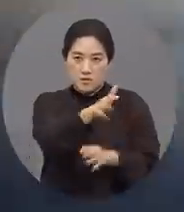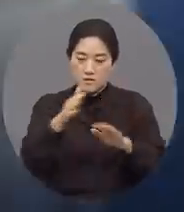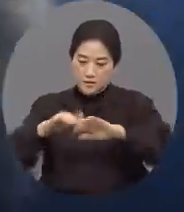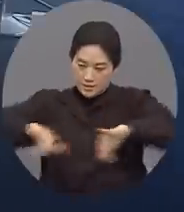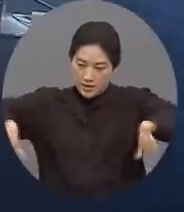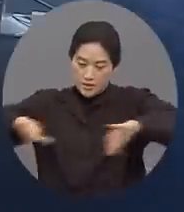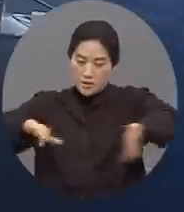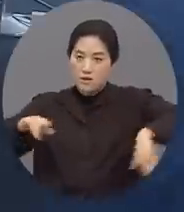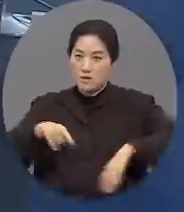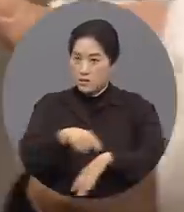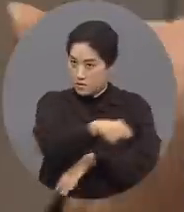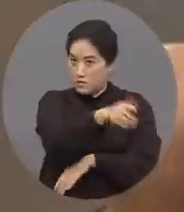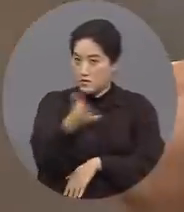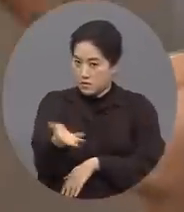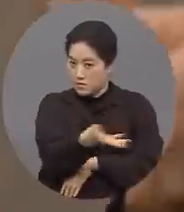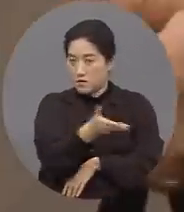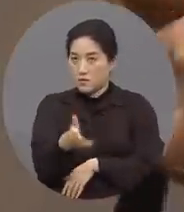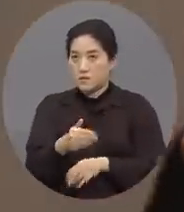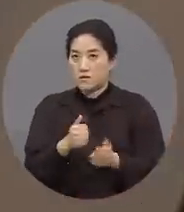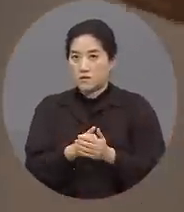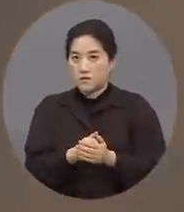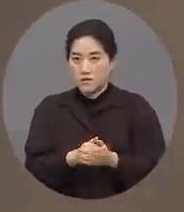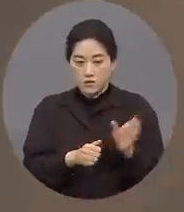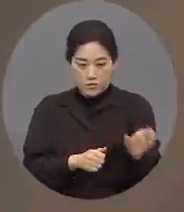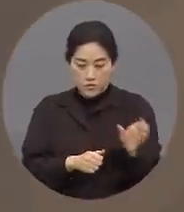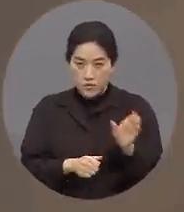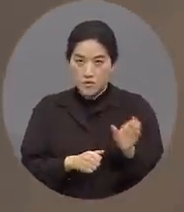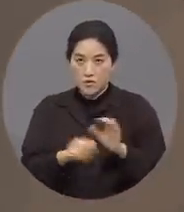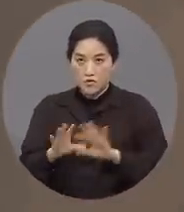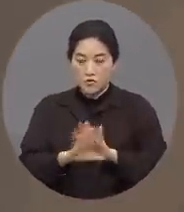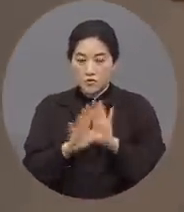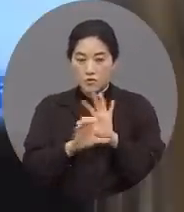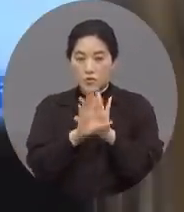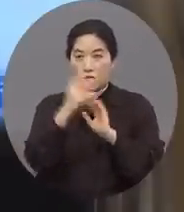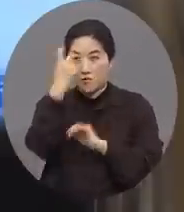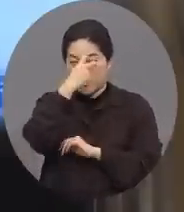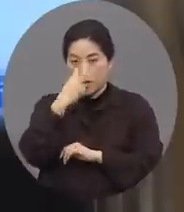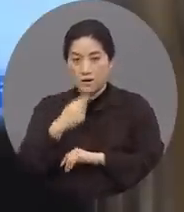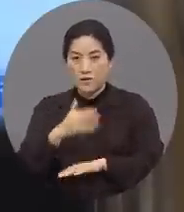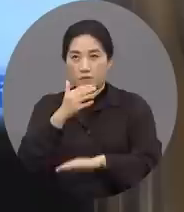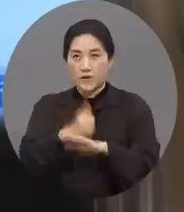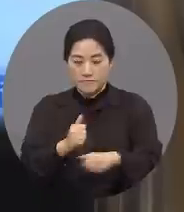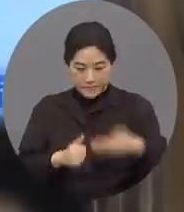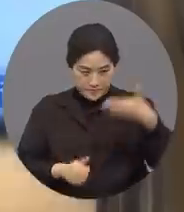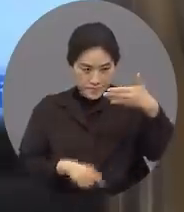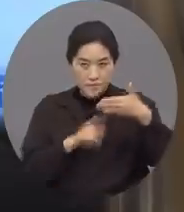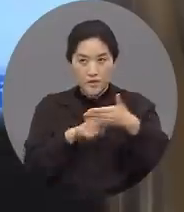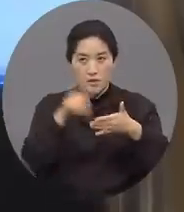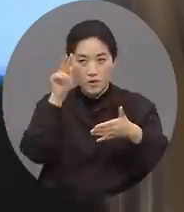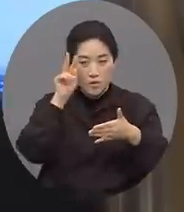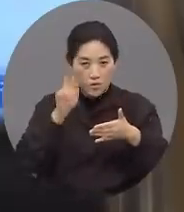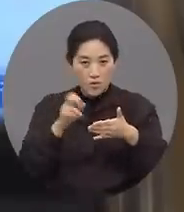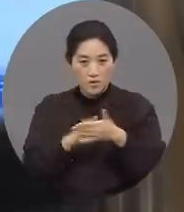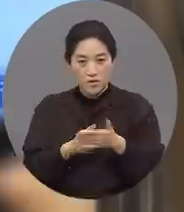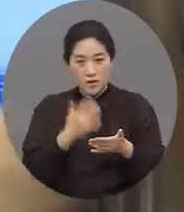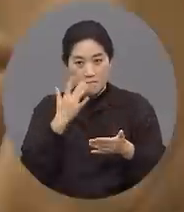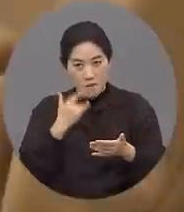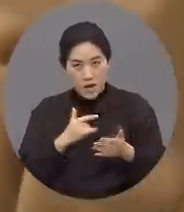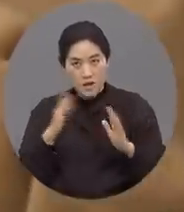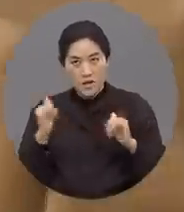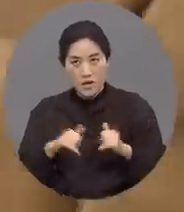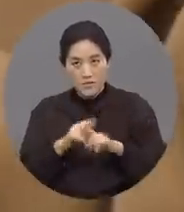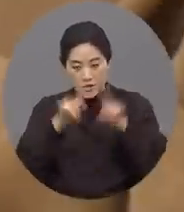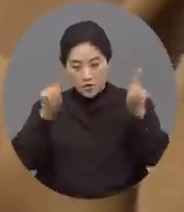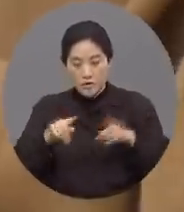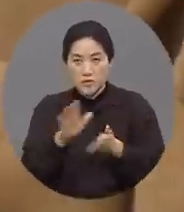들어가세요. Q코드를 찍자 중국에서 받은 코로나 검사 결과가 화면에 나타납니다. 혹시 검사 결과가 누락됐을까